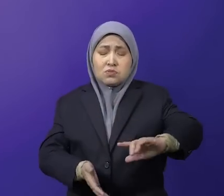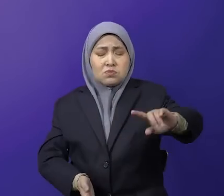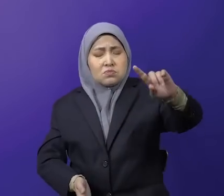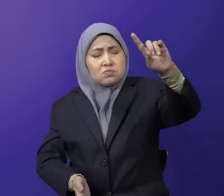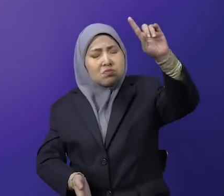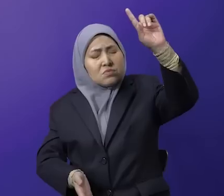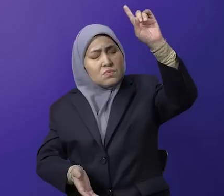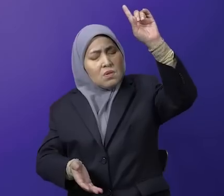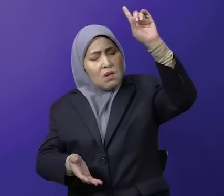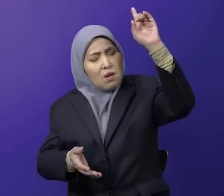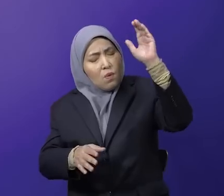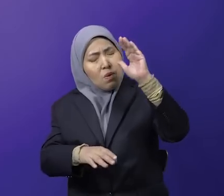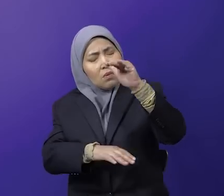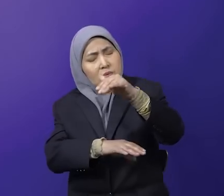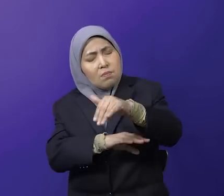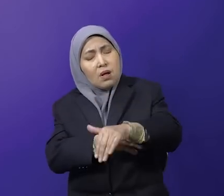بالعشي